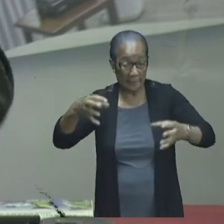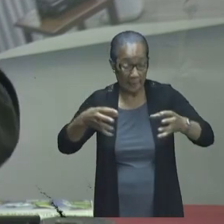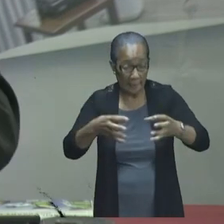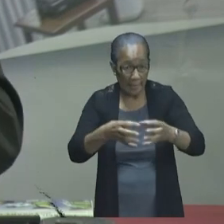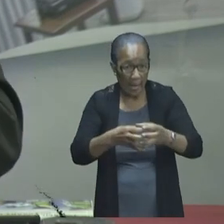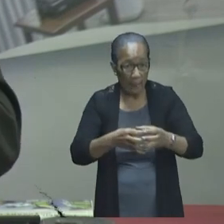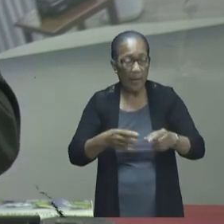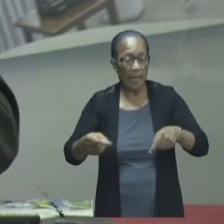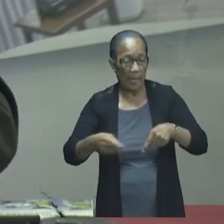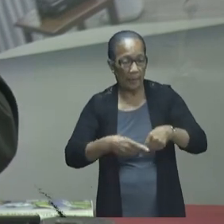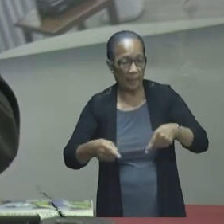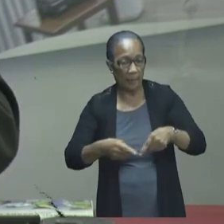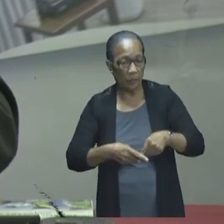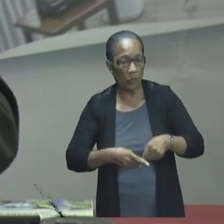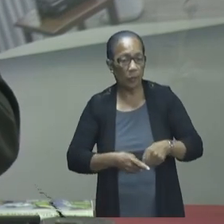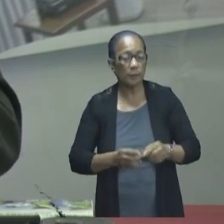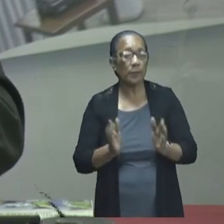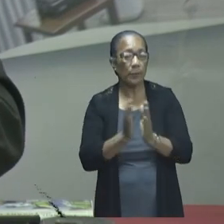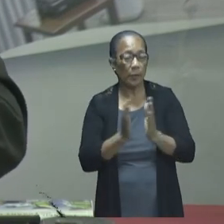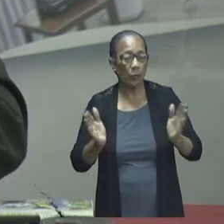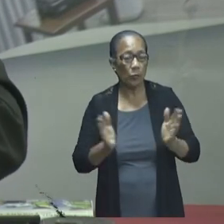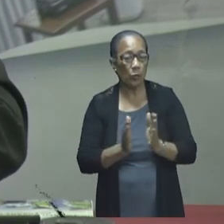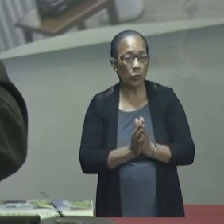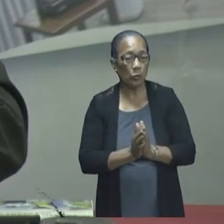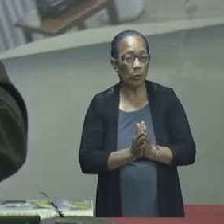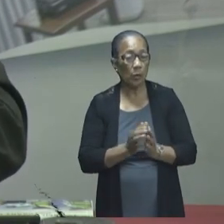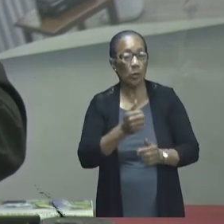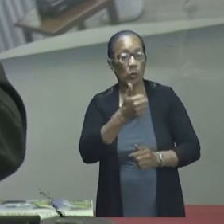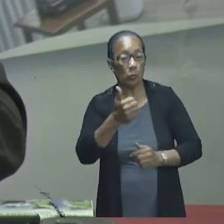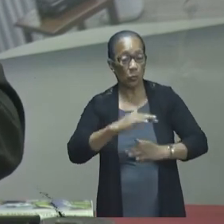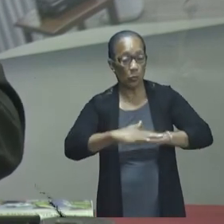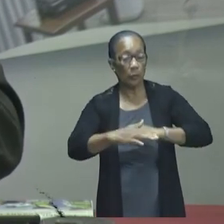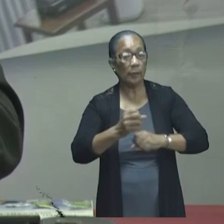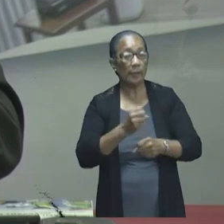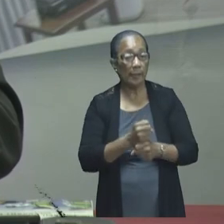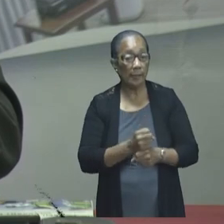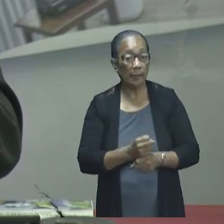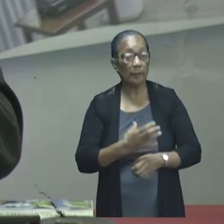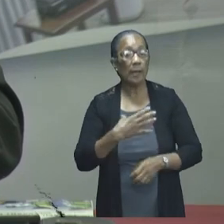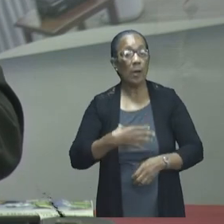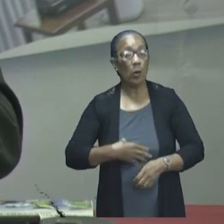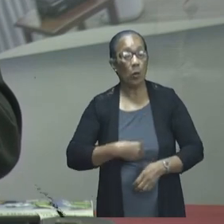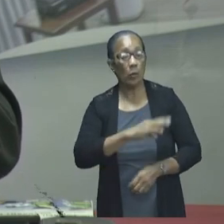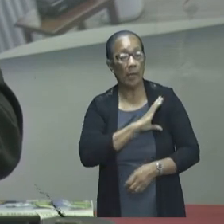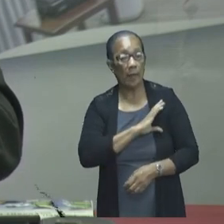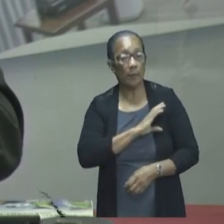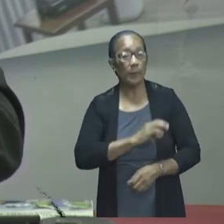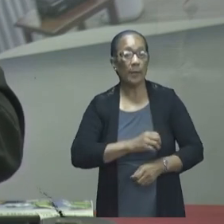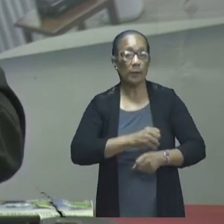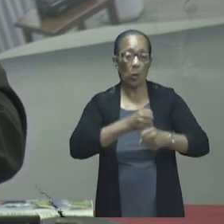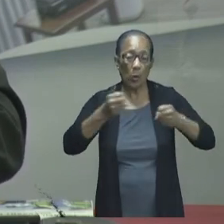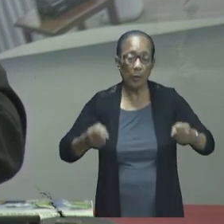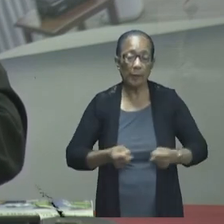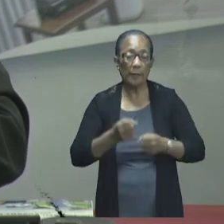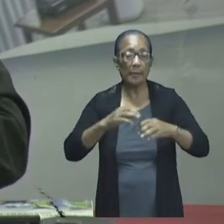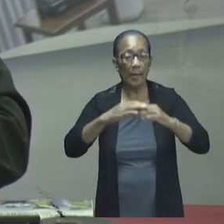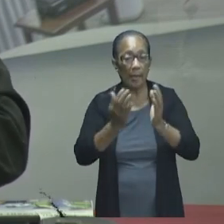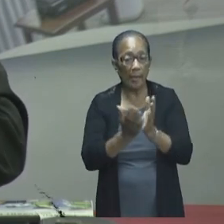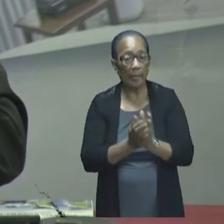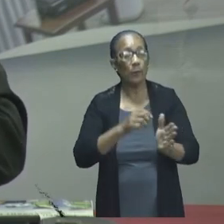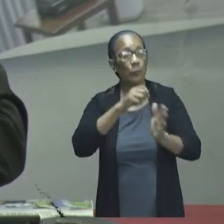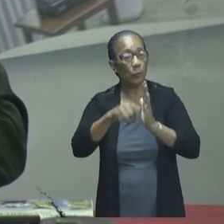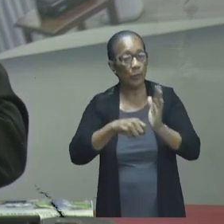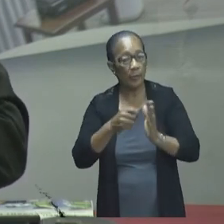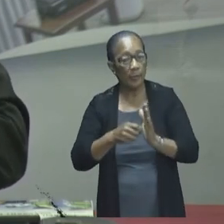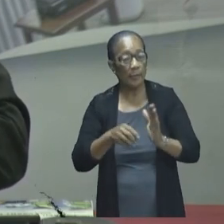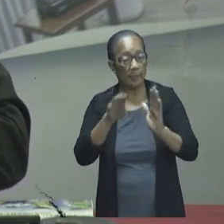tijdsperiode krijgen ze om resultaat neer te zetten en dat is wat we ook hebben met die programma organisatie dat we alle project met mijn programma